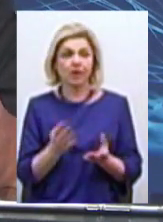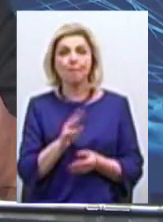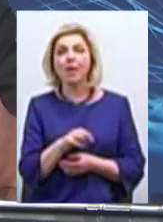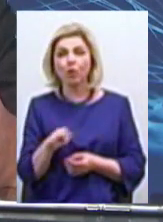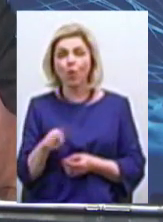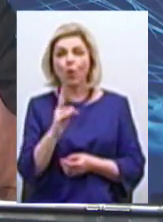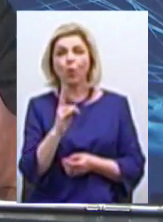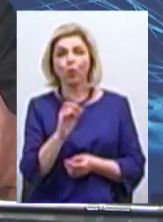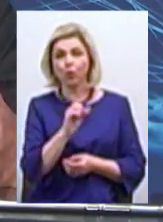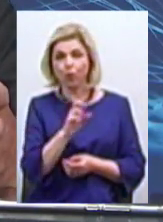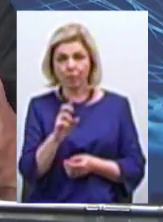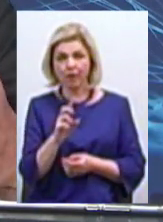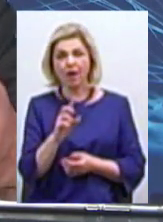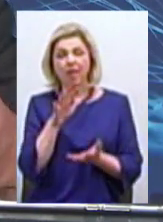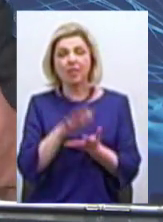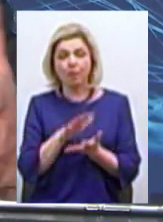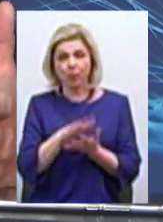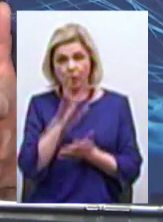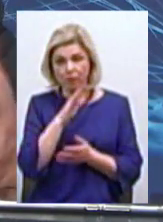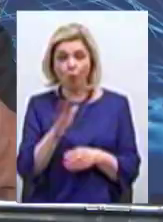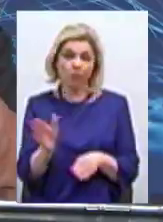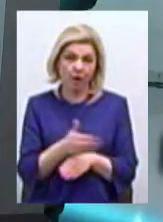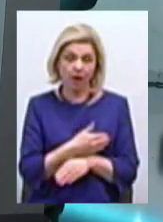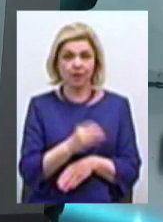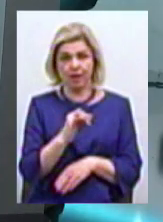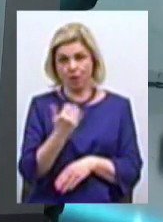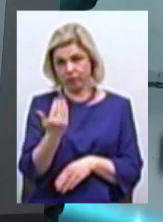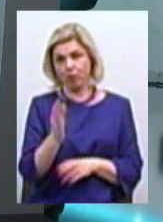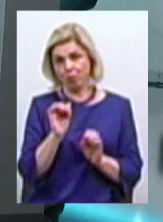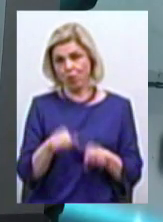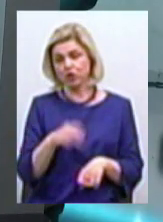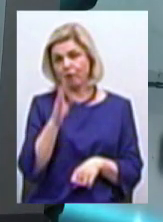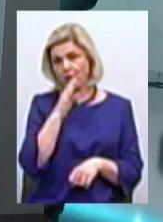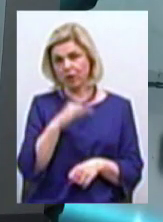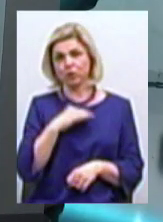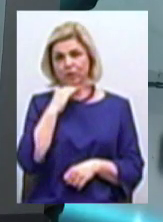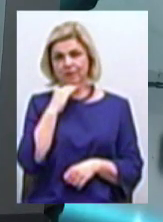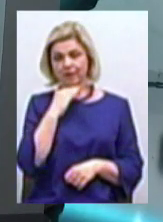мільйони кубів на мулу просто прибрали звідти, і може їм тоді води буде достатньо.